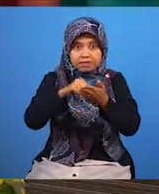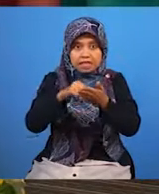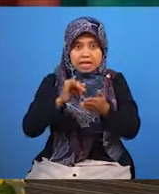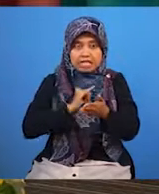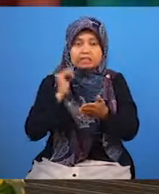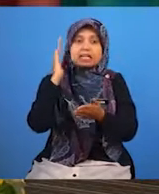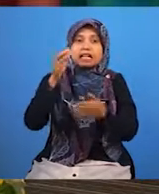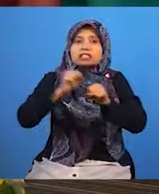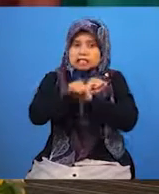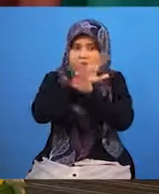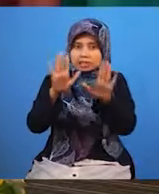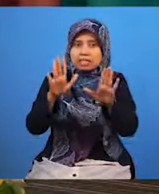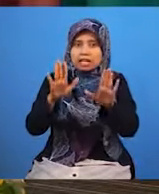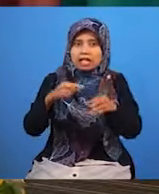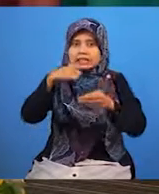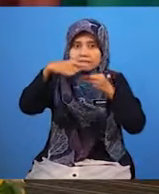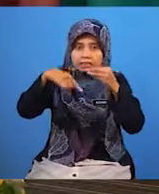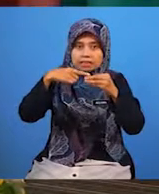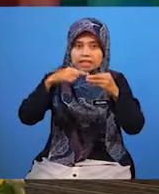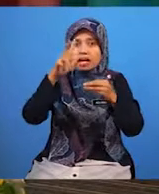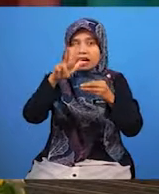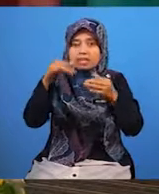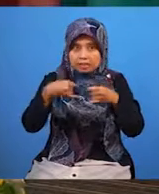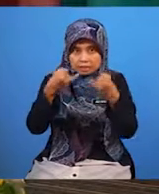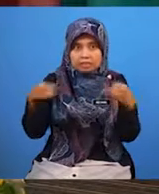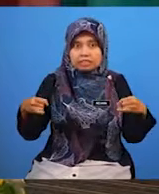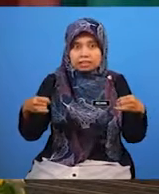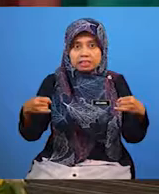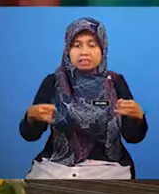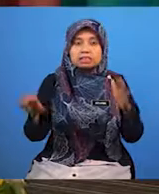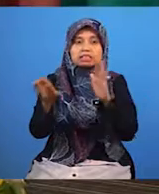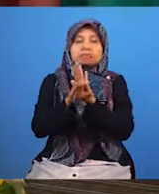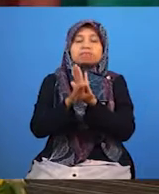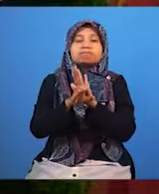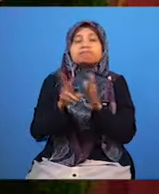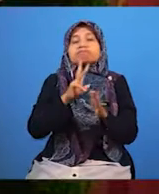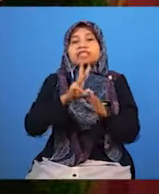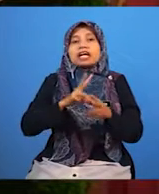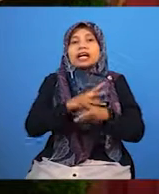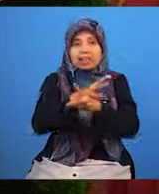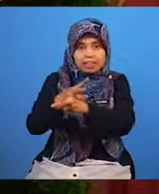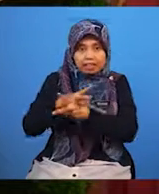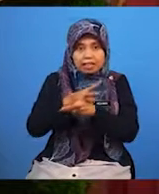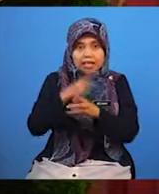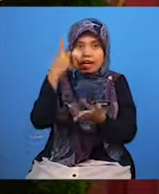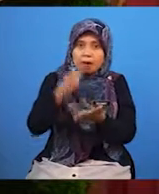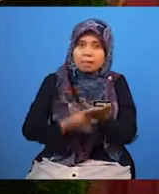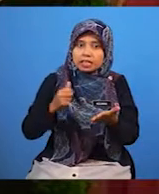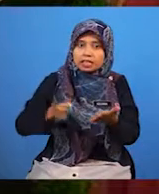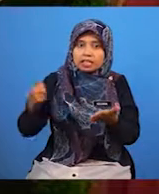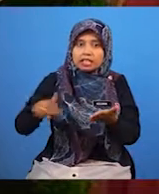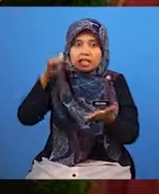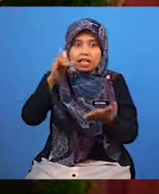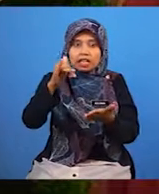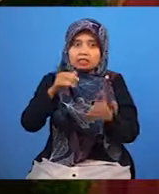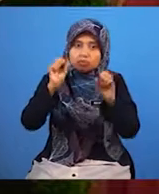saya akan menerangkan tentang tiga jenis sampel air ternakan. Apakah peralatan-peralatan